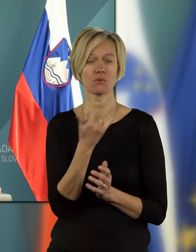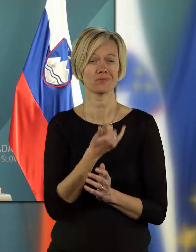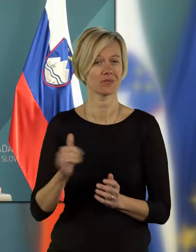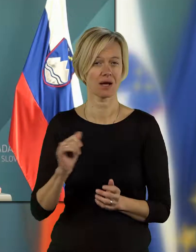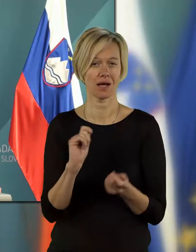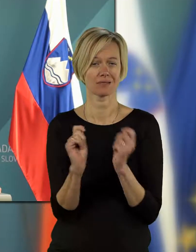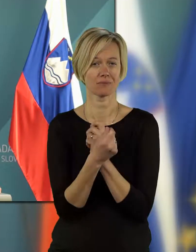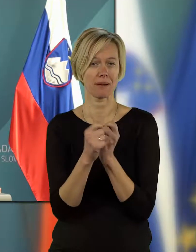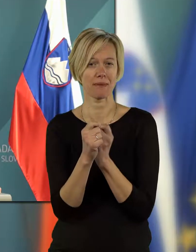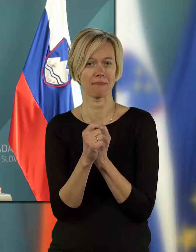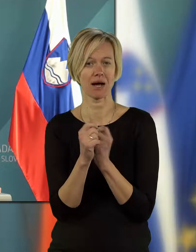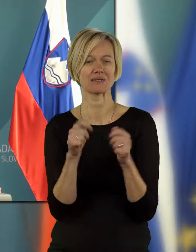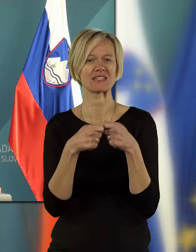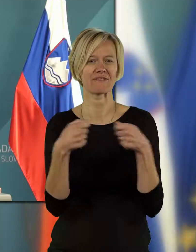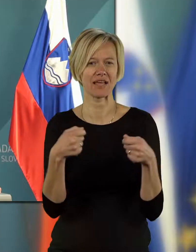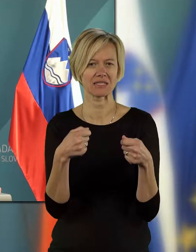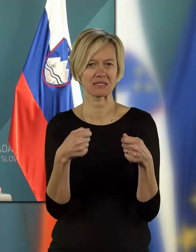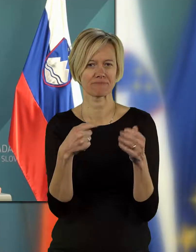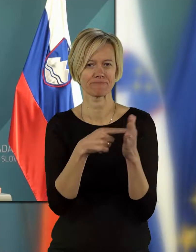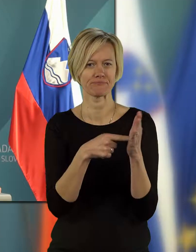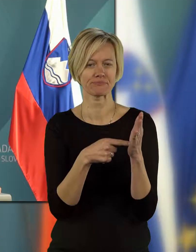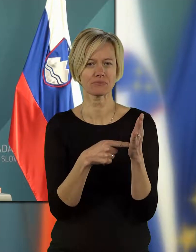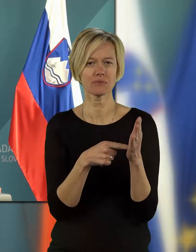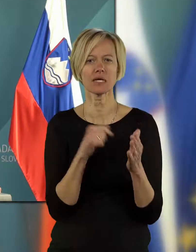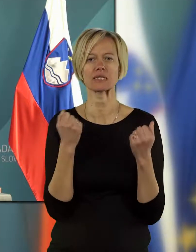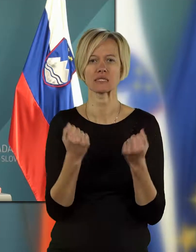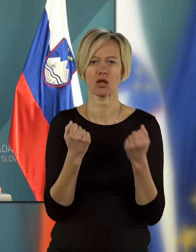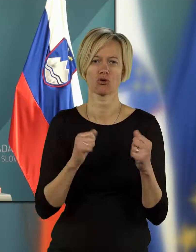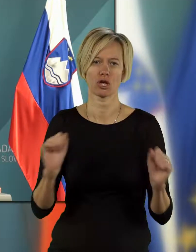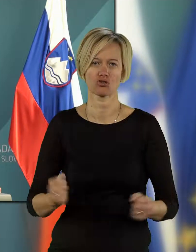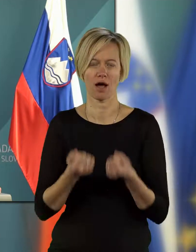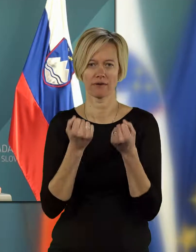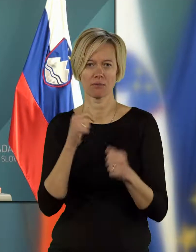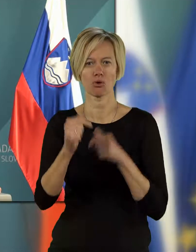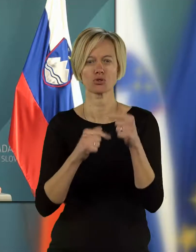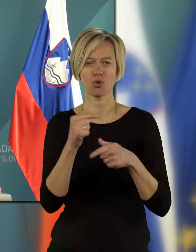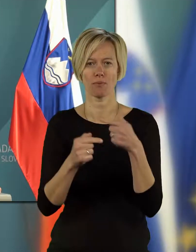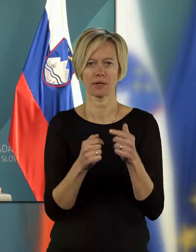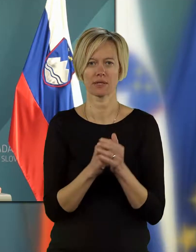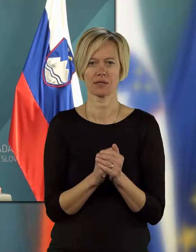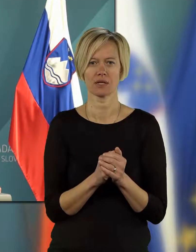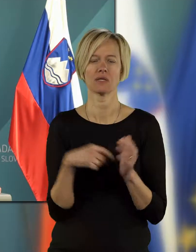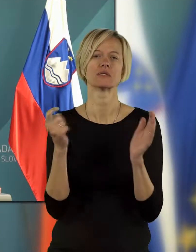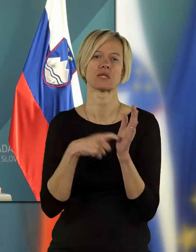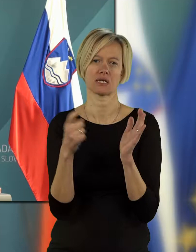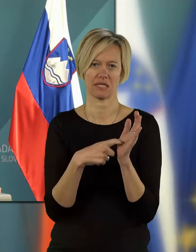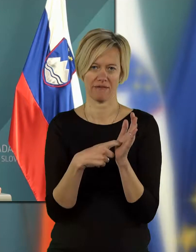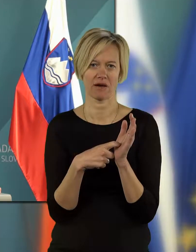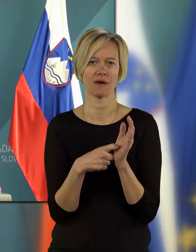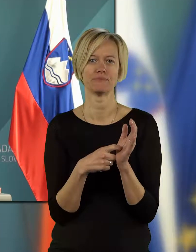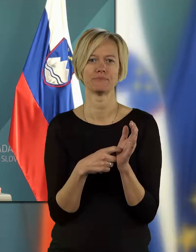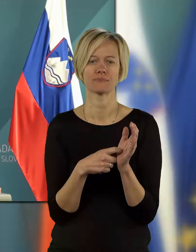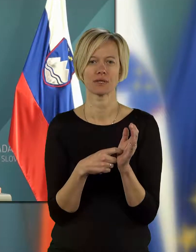vsaka sprememba zavez je zelo težaven postopek, ki zahteva